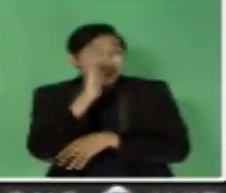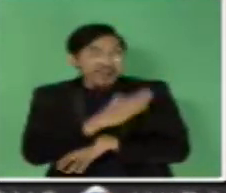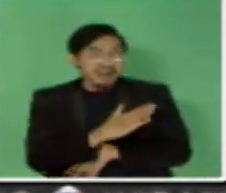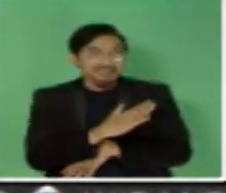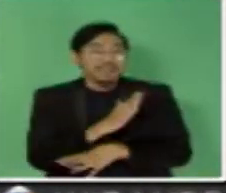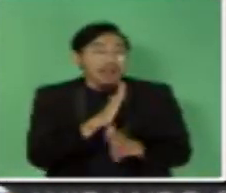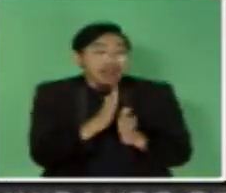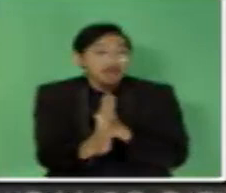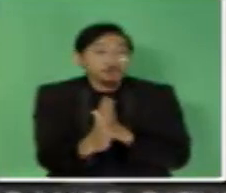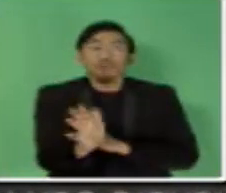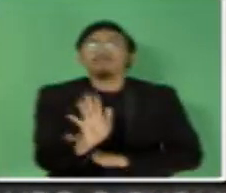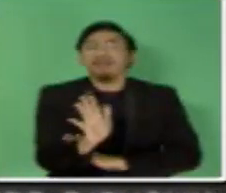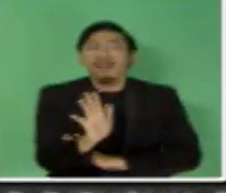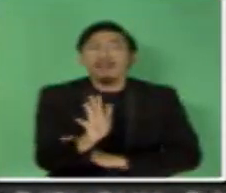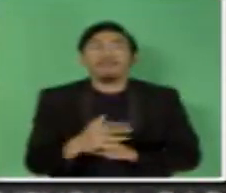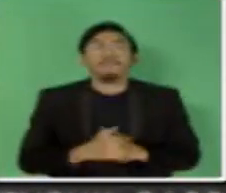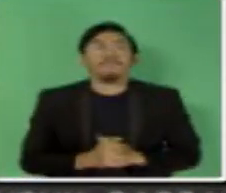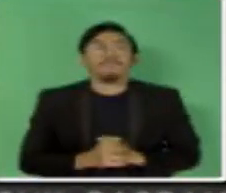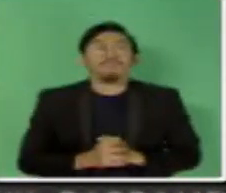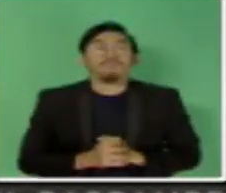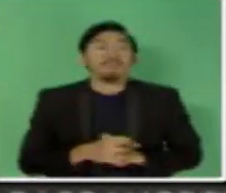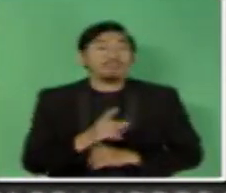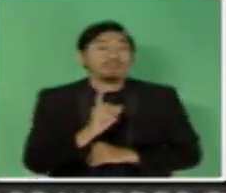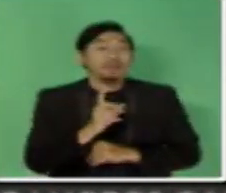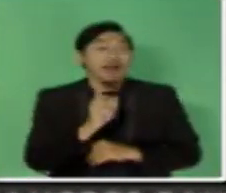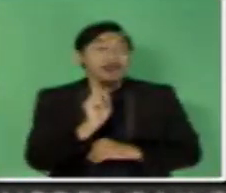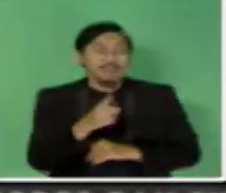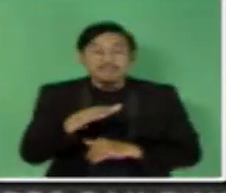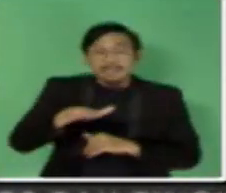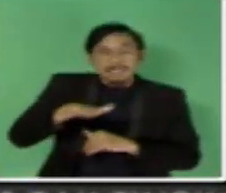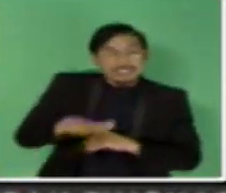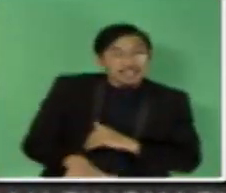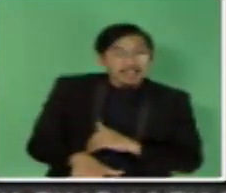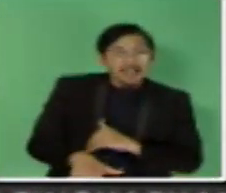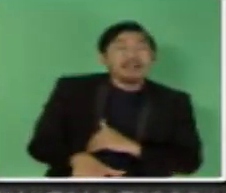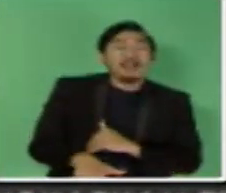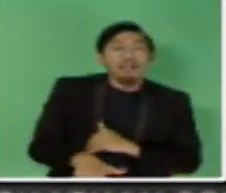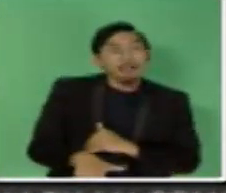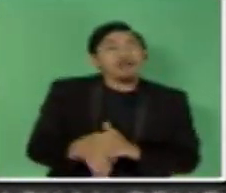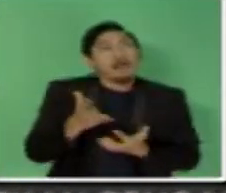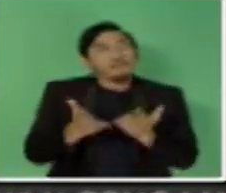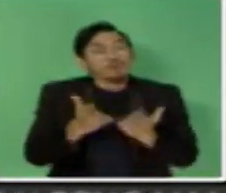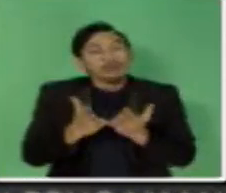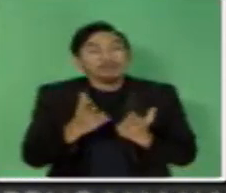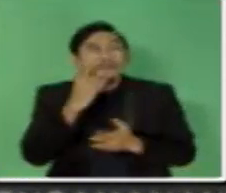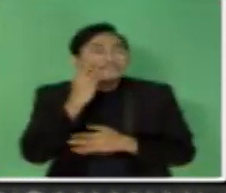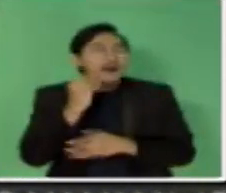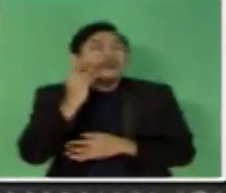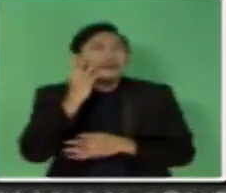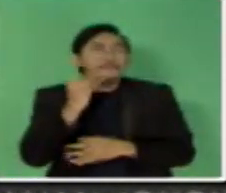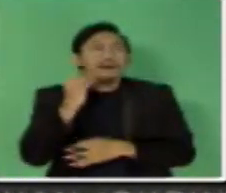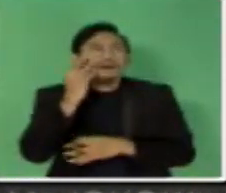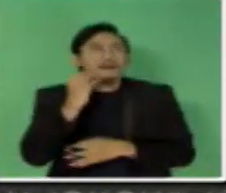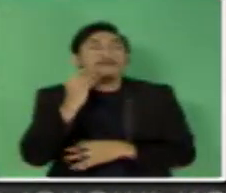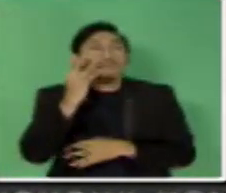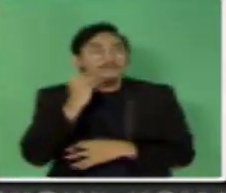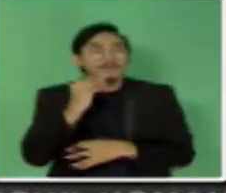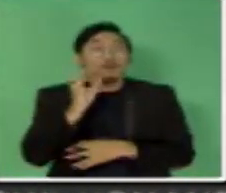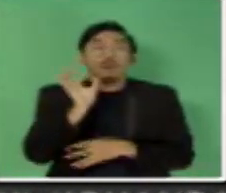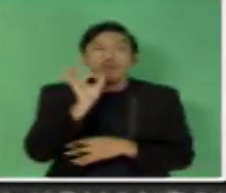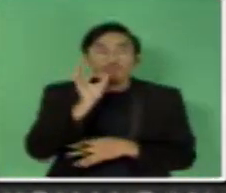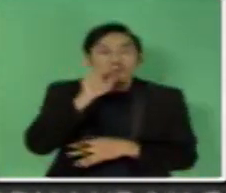dihilangkan. Diperlukan terapi mulai dari fisik hingga obat-obatan untuk menghilangkan kebiasaan judi. Perlunya peran orang tua jangan